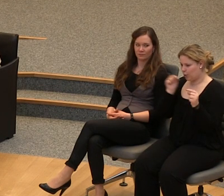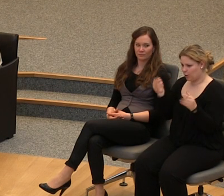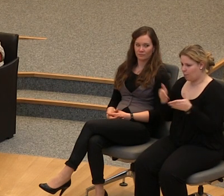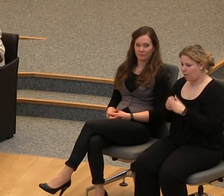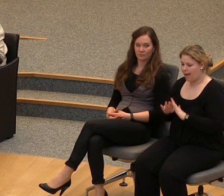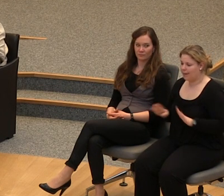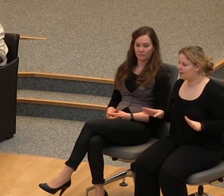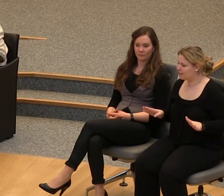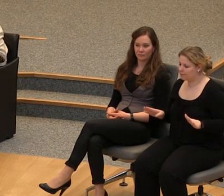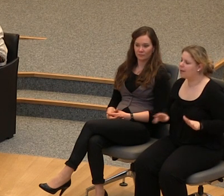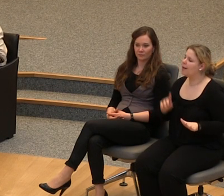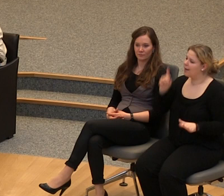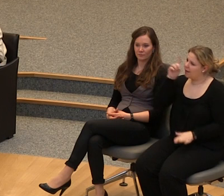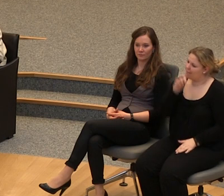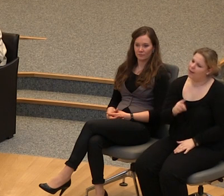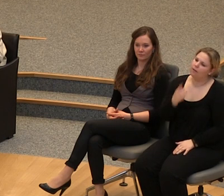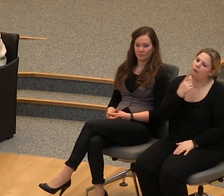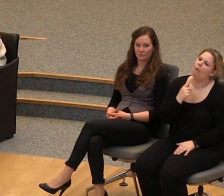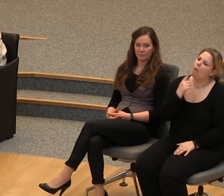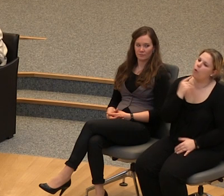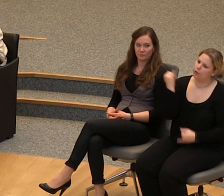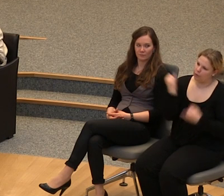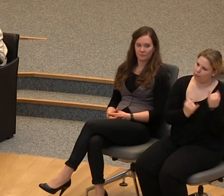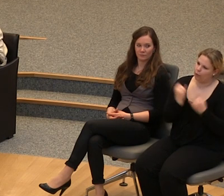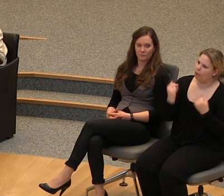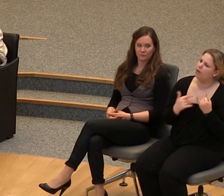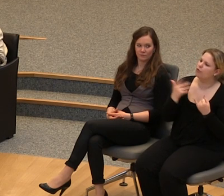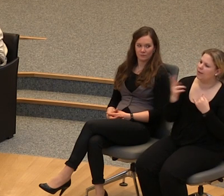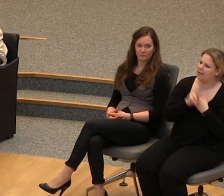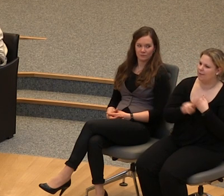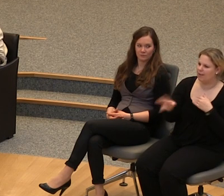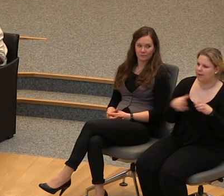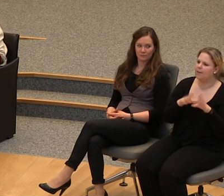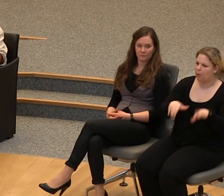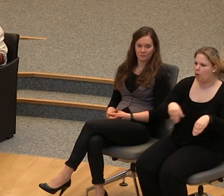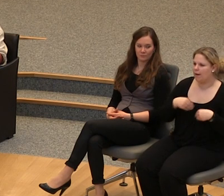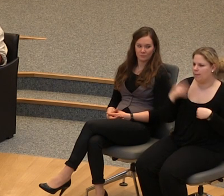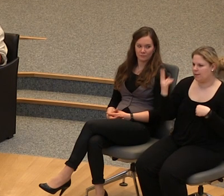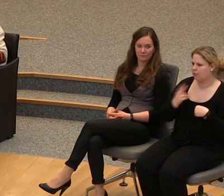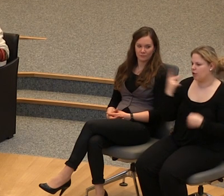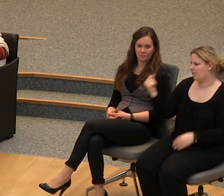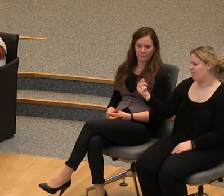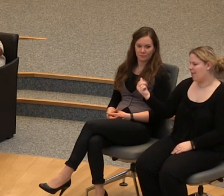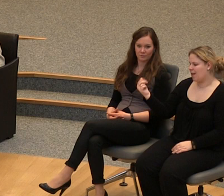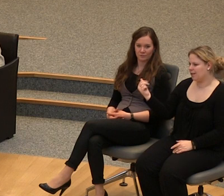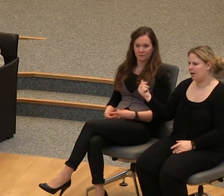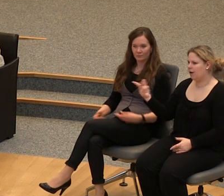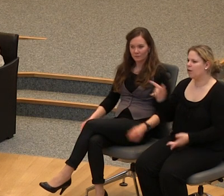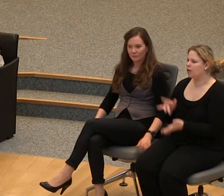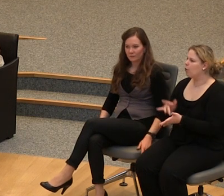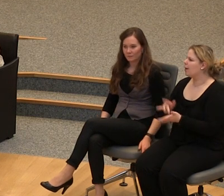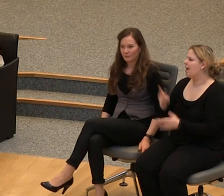wenn Rot-Grün die Regierung übernehmen wird, wird es finanzielle Engpässe geben, Finanzminister und